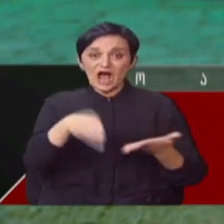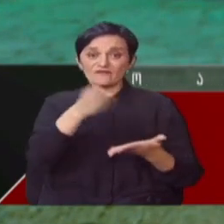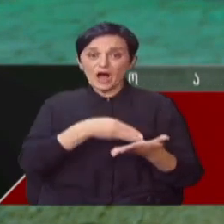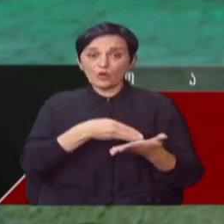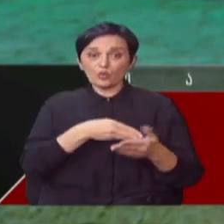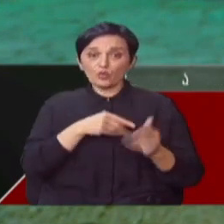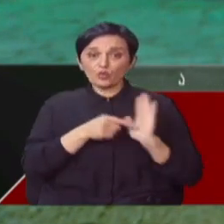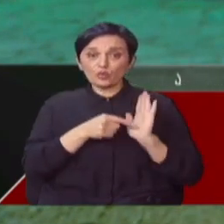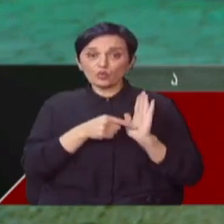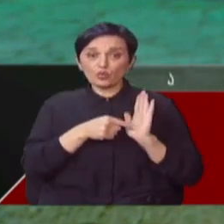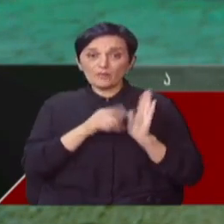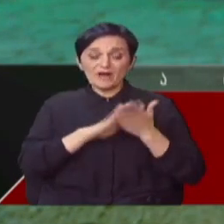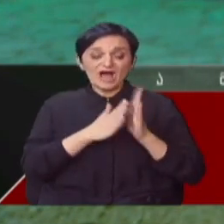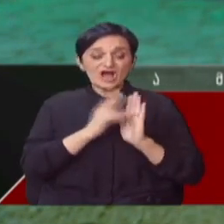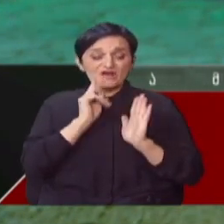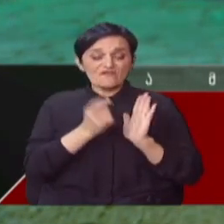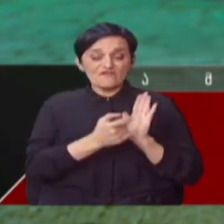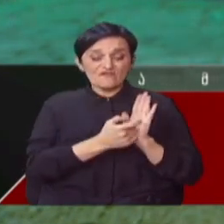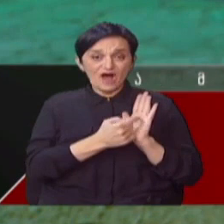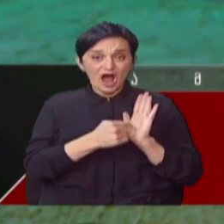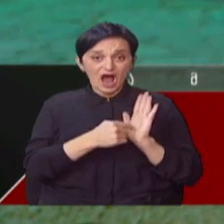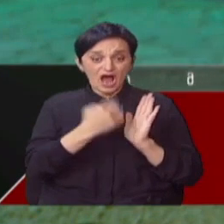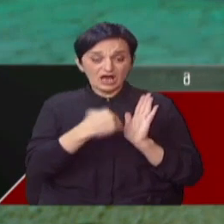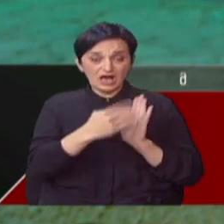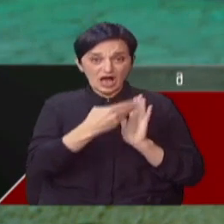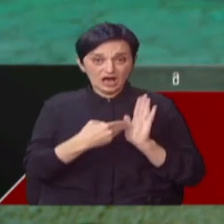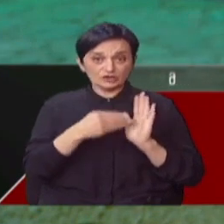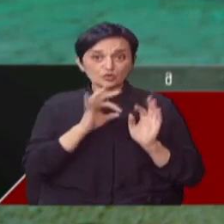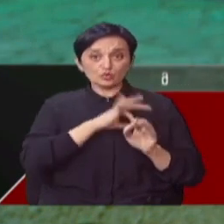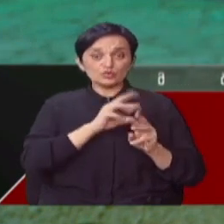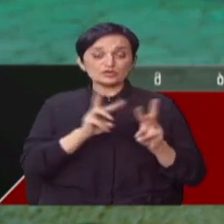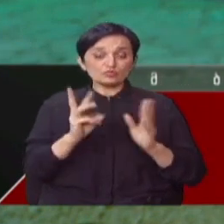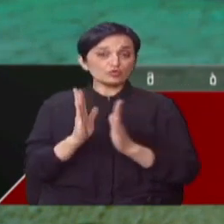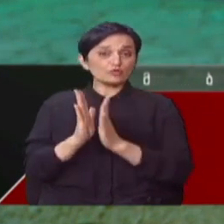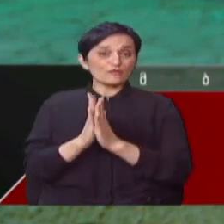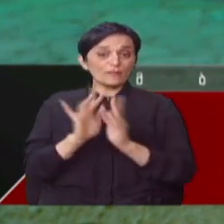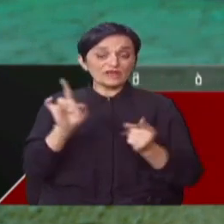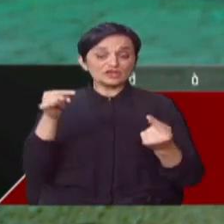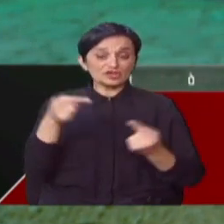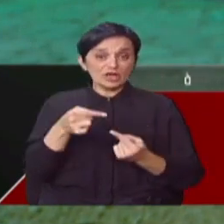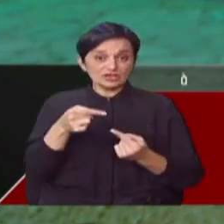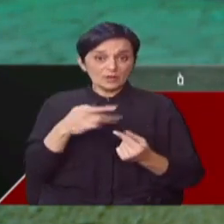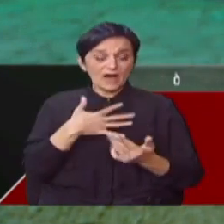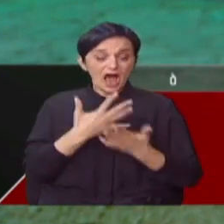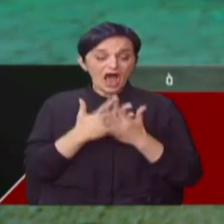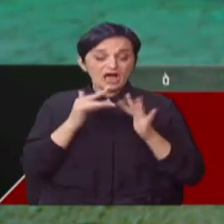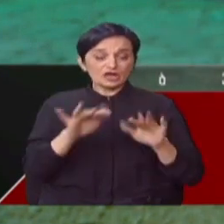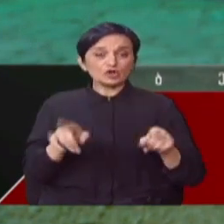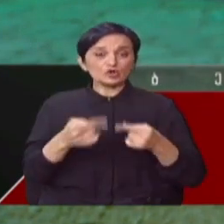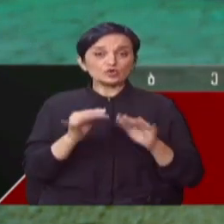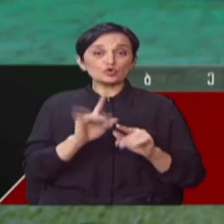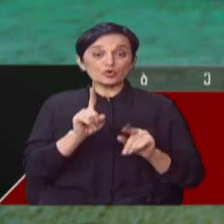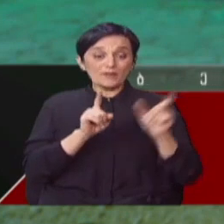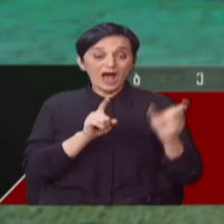მათი მოქმედების ვადა და შესაბამისად იუსტიციის სამინისტროს თხოვეთ რომ შესაბამისი აქტივობები განახორციელოს იმისთვის რომ